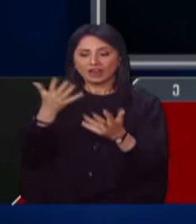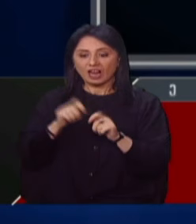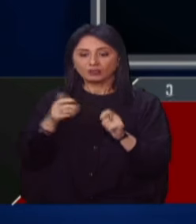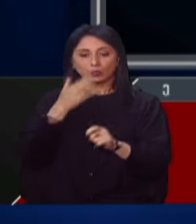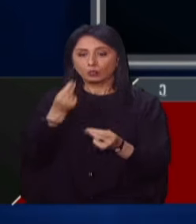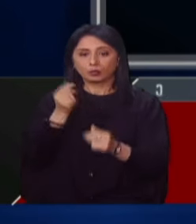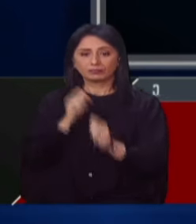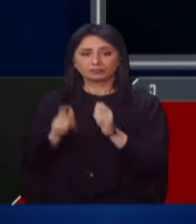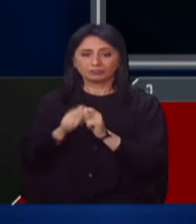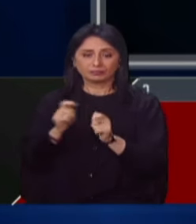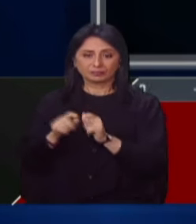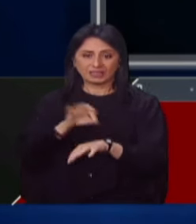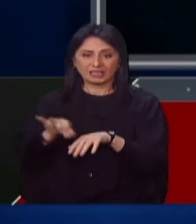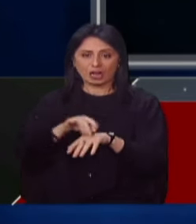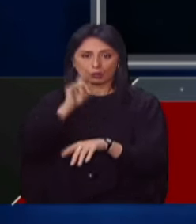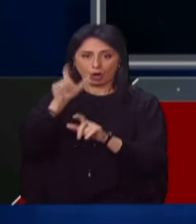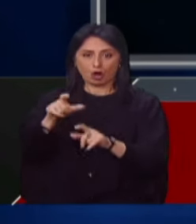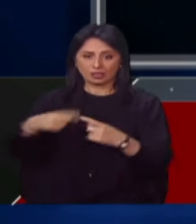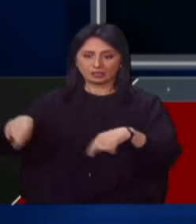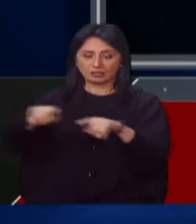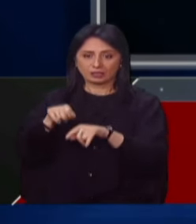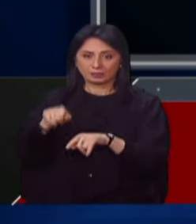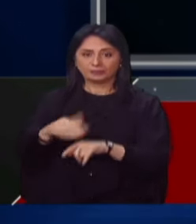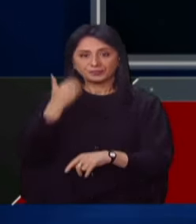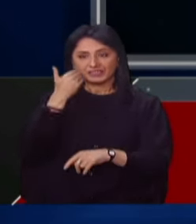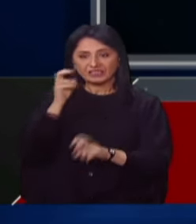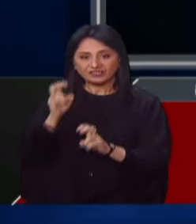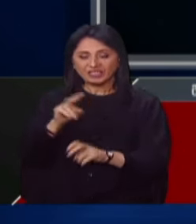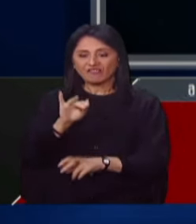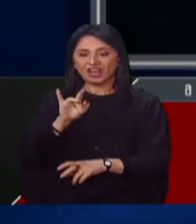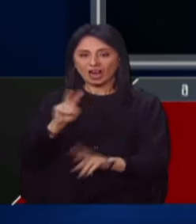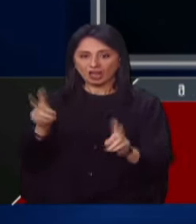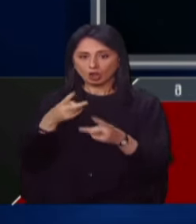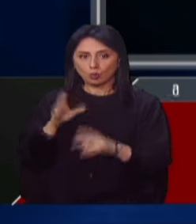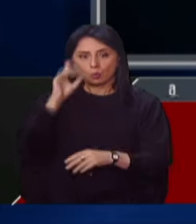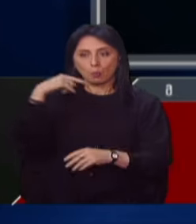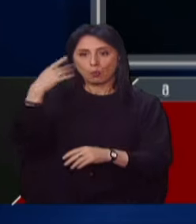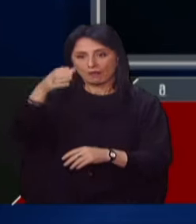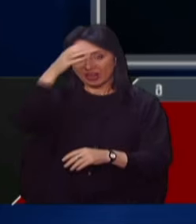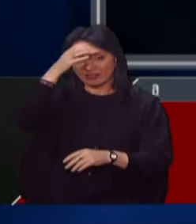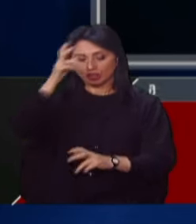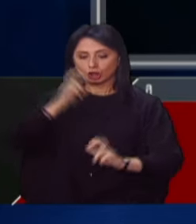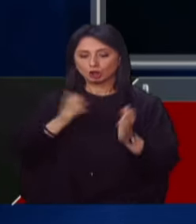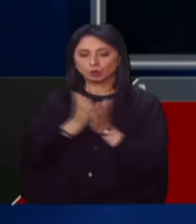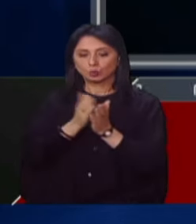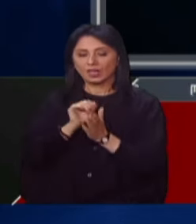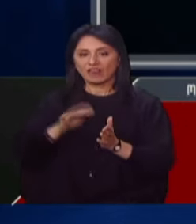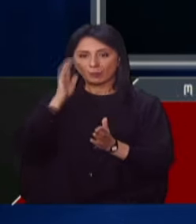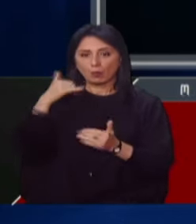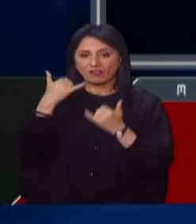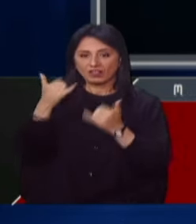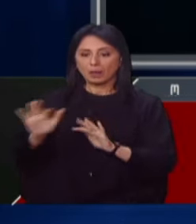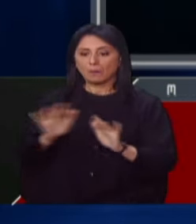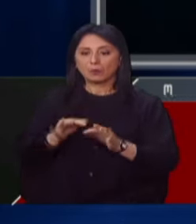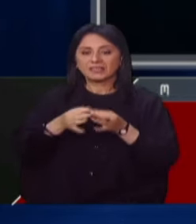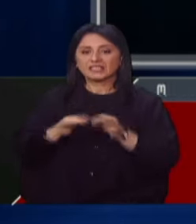ფული დაფინანსებული ძალადობრივი ახალგაზრდული ორგანიზაციები. სირცხვილია ფრანკლინის კლუბი, მომავლის აკადემია, სტუდენტები ევროპული მომავლისთვის,